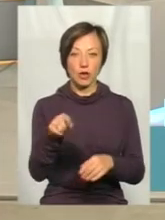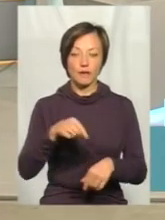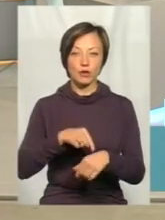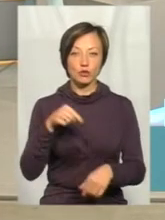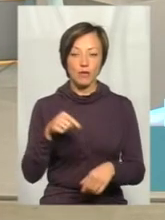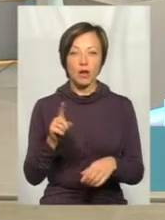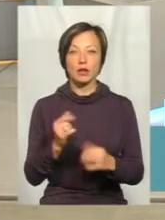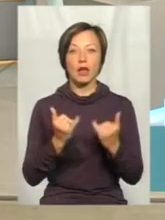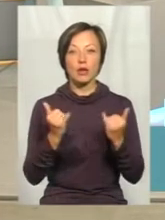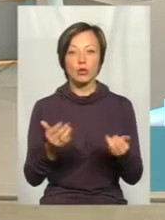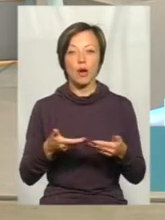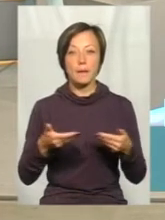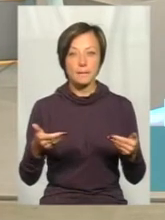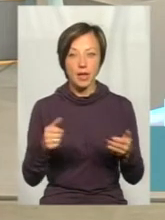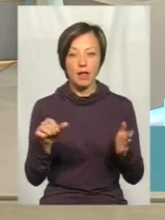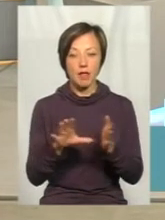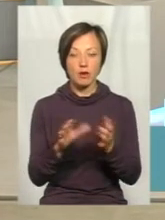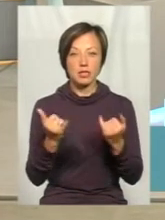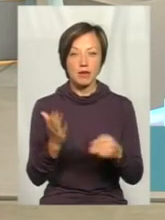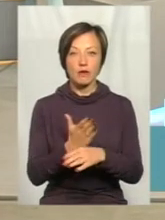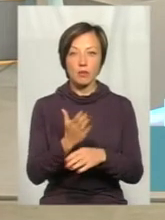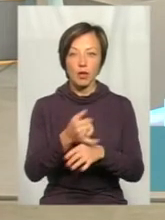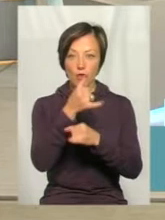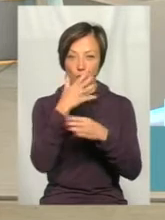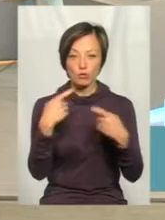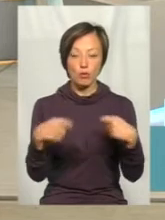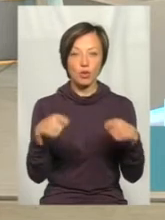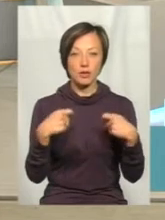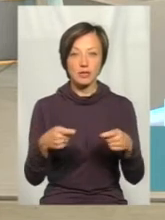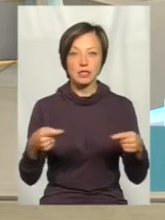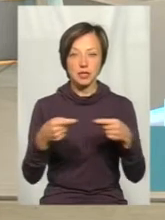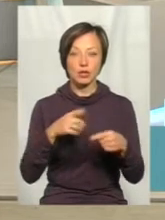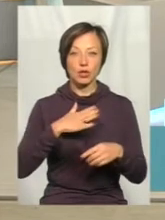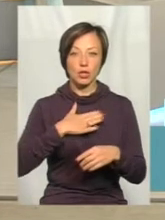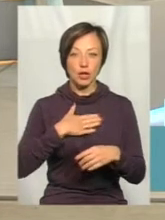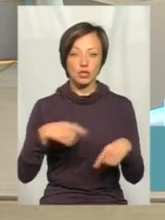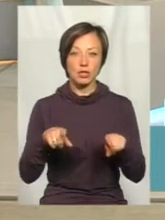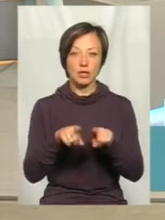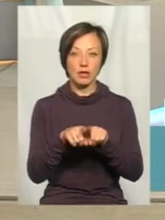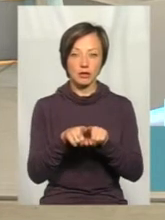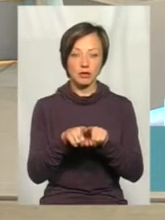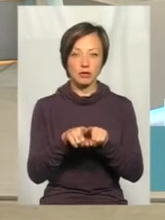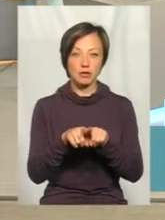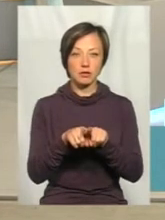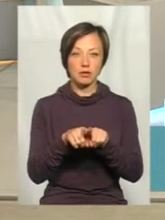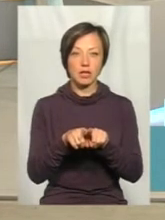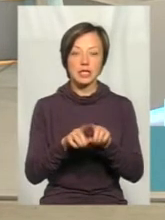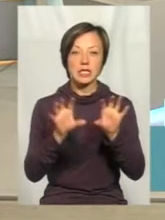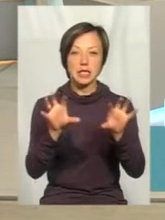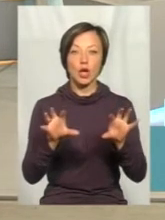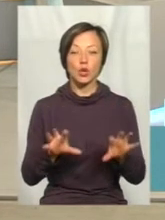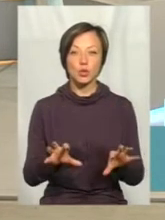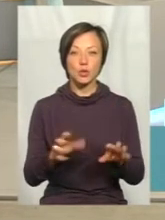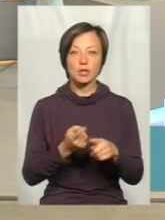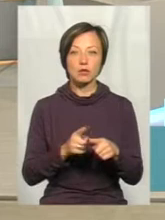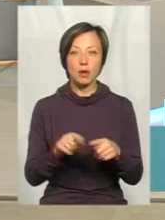для того, оскільки ми енергію зараз виробляємо, але не можемо її нікому продавати, згідно наших таких вже нашого статуту,